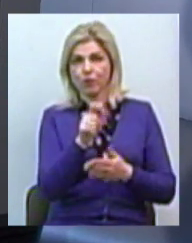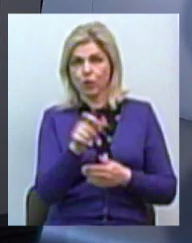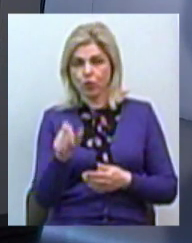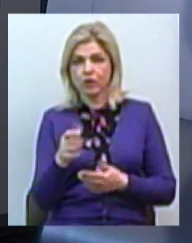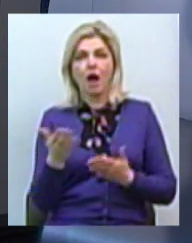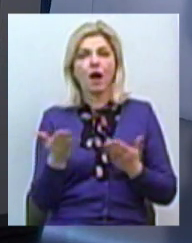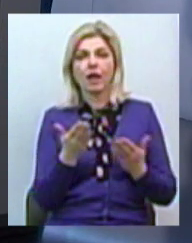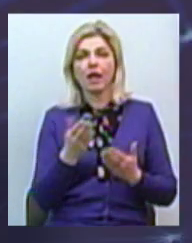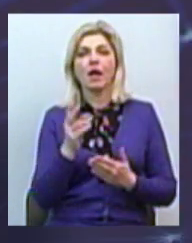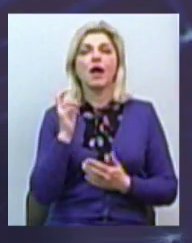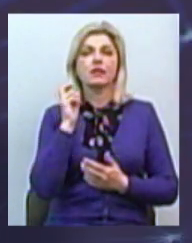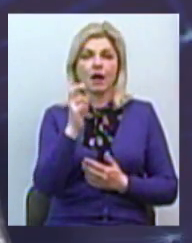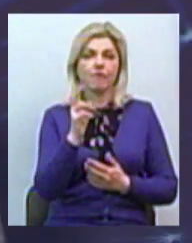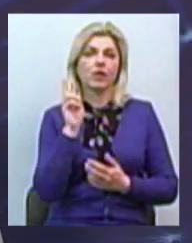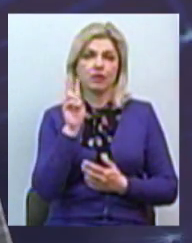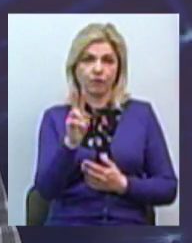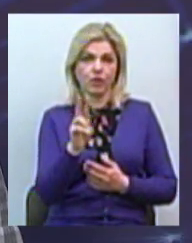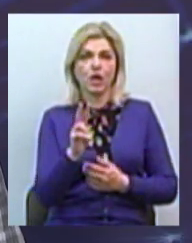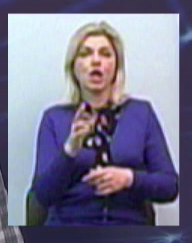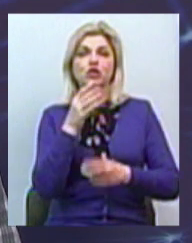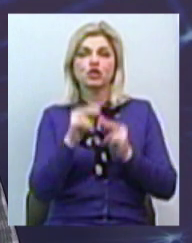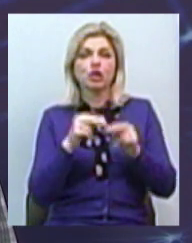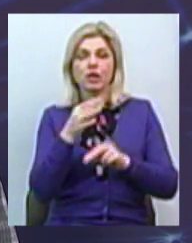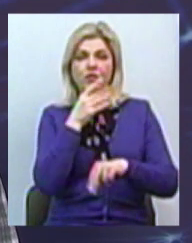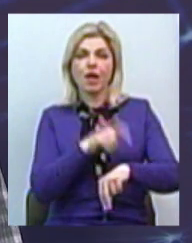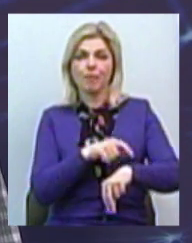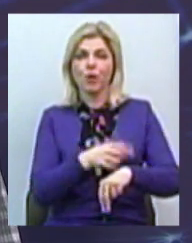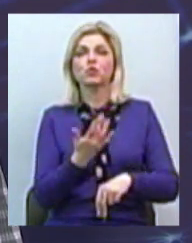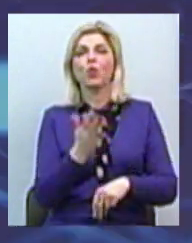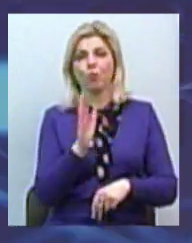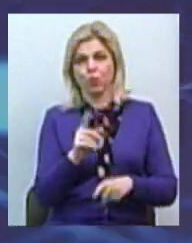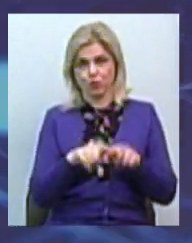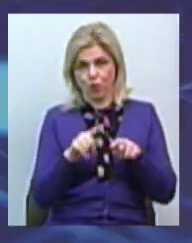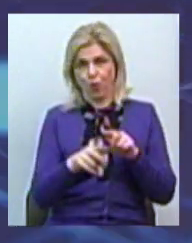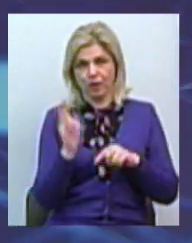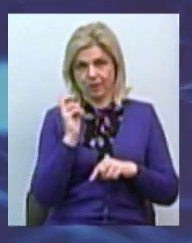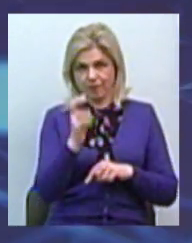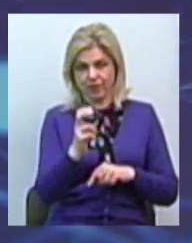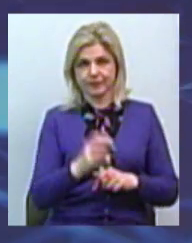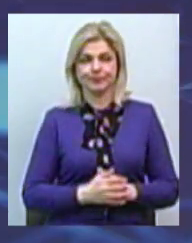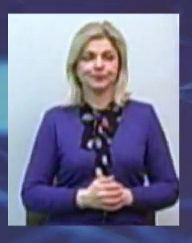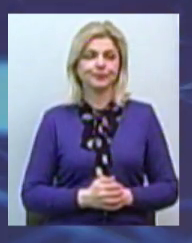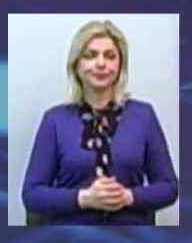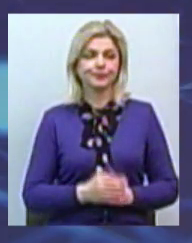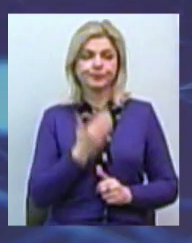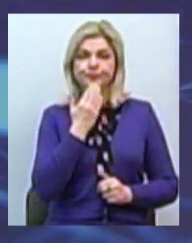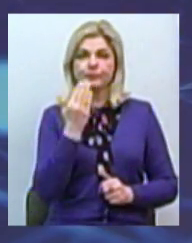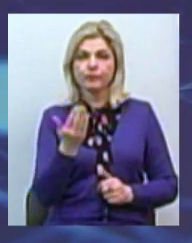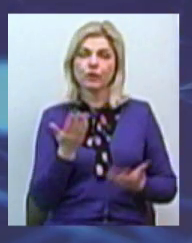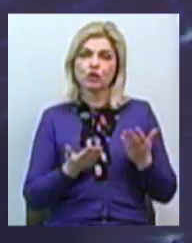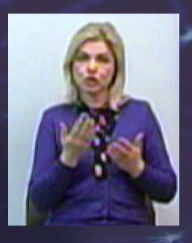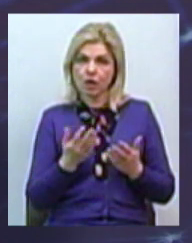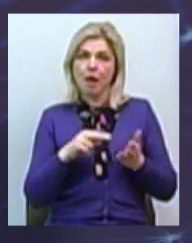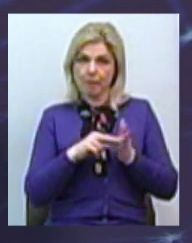саме транспорт буде під'їжджати там за деякий час. Скажіть, будь ласка, чи передбачений розвиток програми «Безпечне місто»?